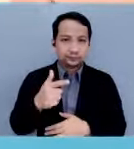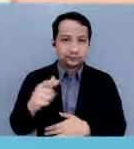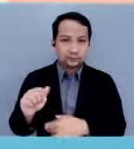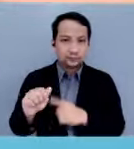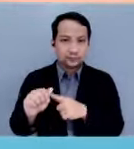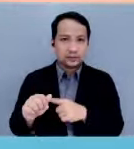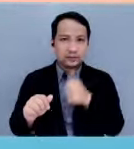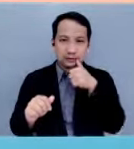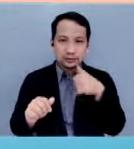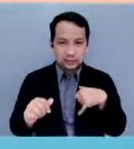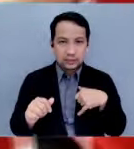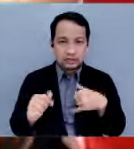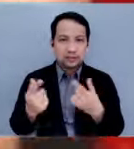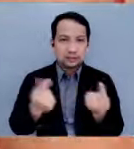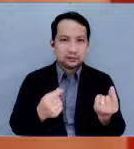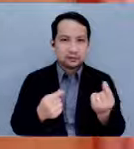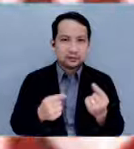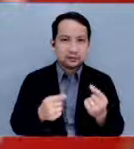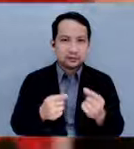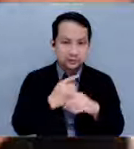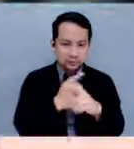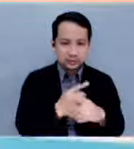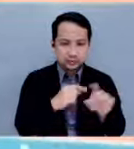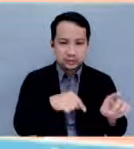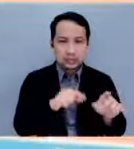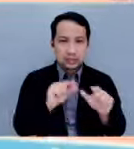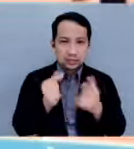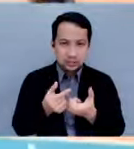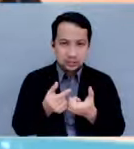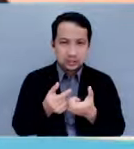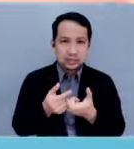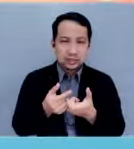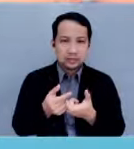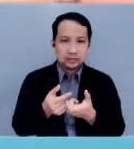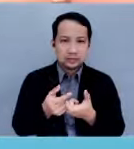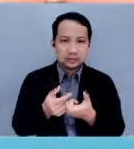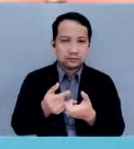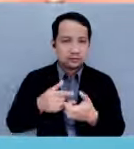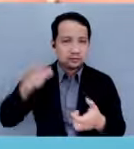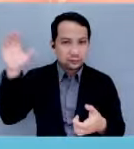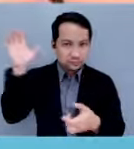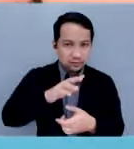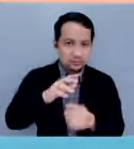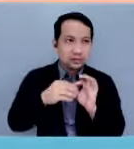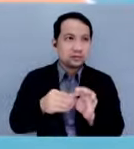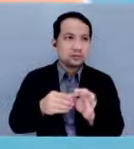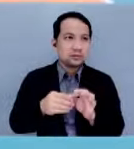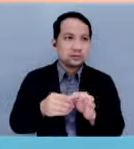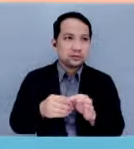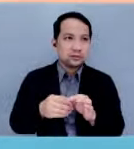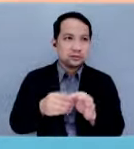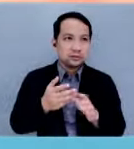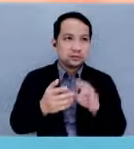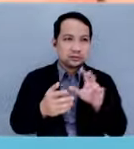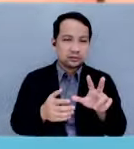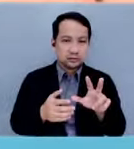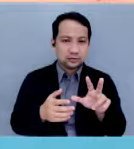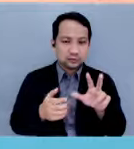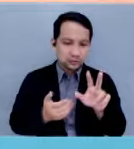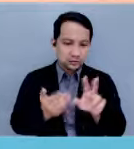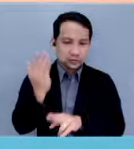kahapon. Di kinaya ng depensa ng Strong Group ang matitinik na palo ng Spikers, kaya't nauwi sa 3-set sweep ang